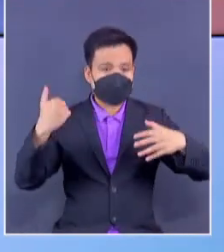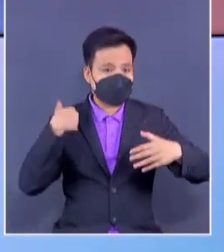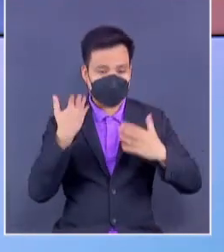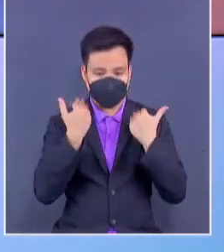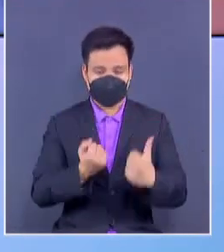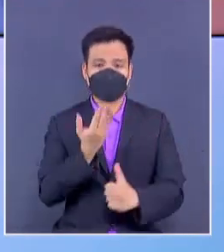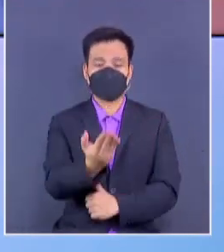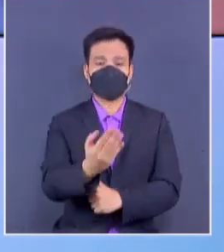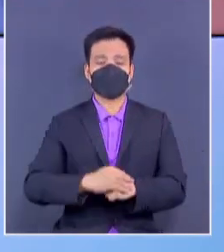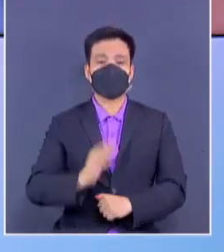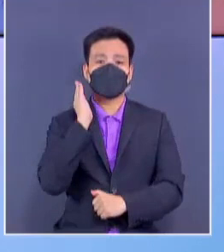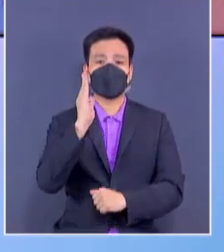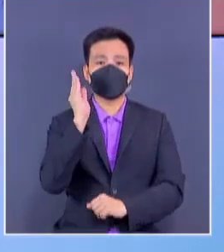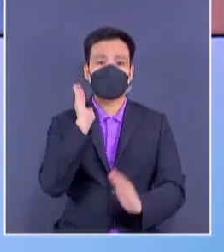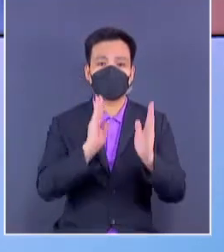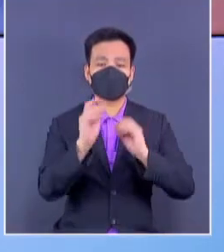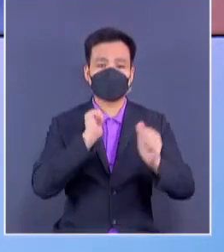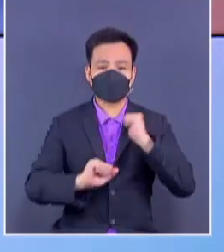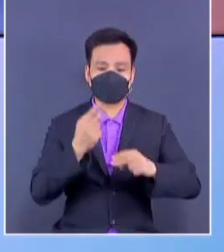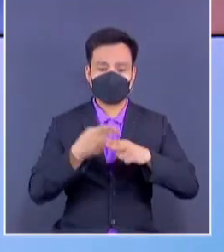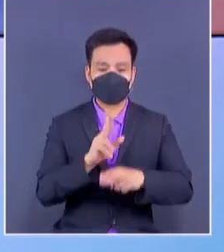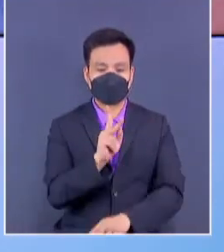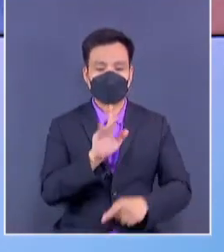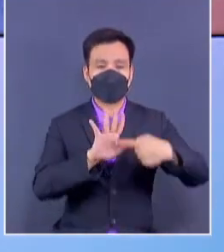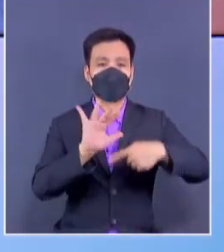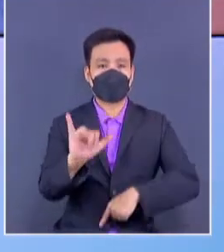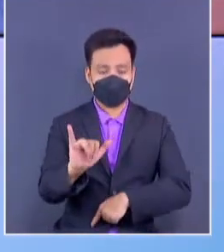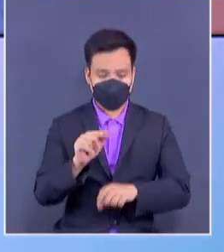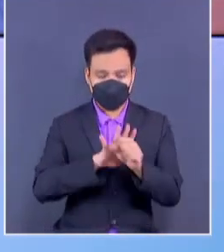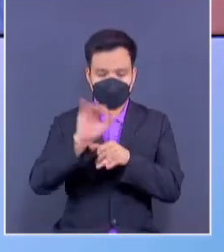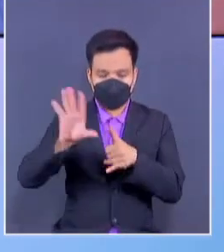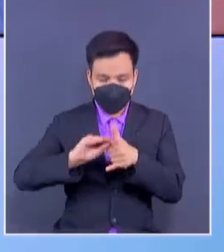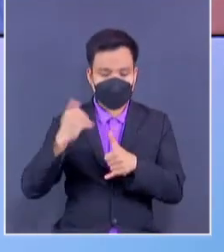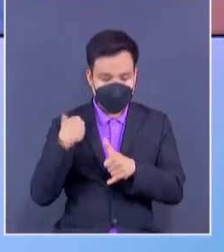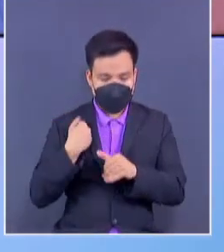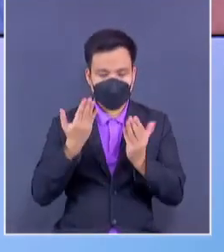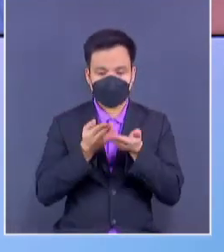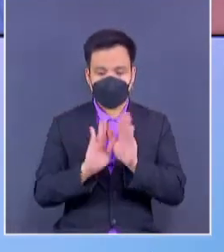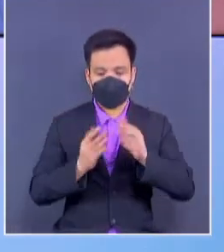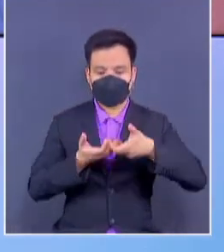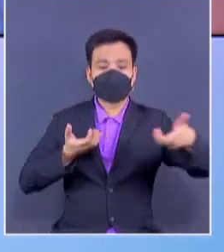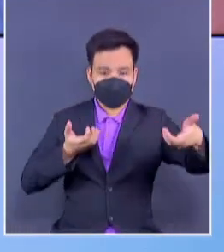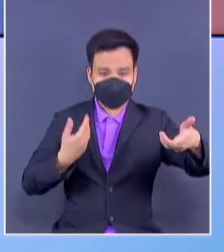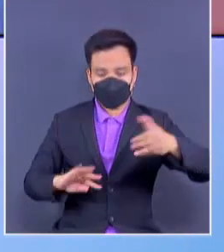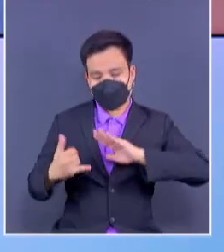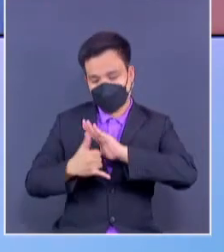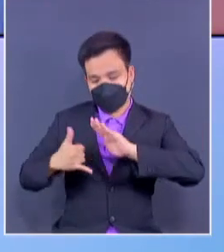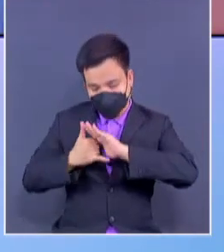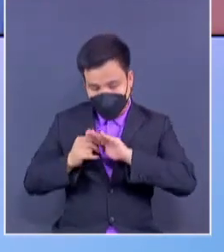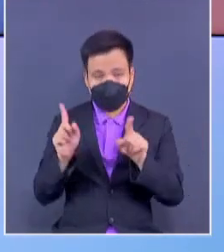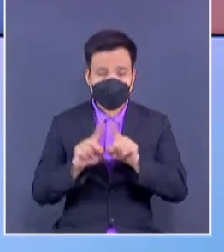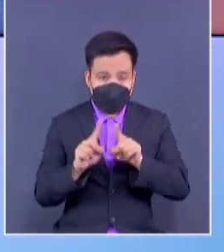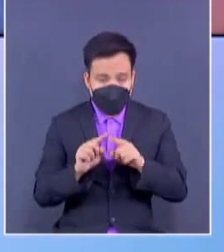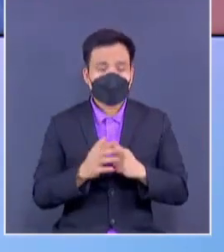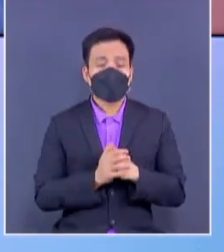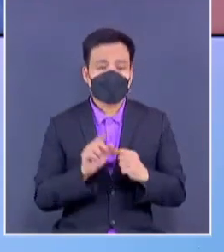รัชนนท์ได้ออกมาแจ้งข่าวนะคะว่าตรวจพบเชื้อโควิด-19 แล้วก็ได้ทำการแยกกักตัวเรียบร้อยแล้วละค่ะเช่นเดียวกับนักร้องหนุ่มก้